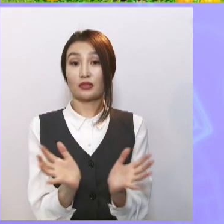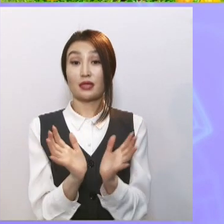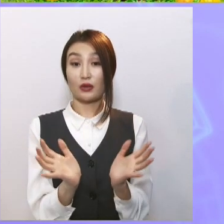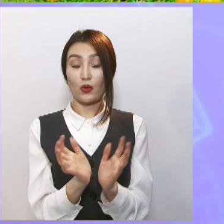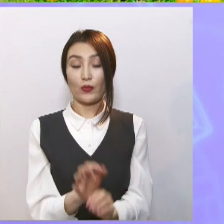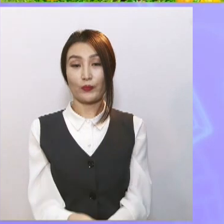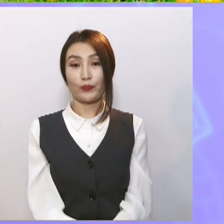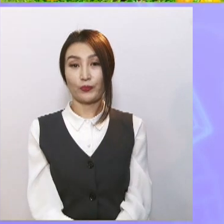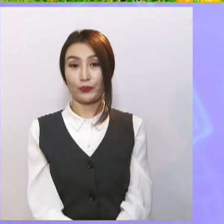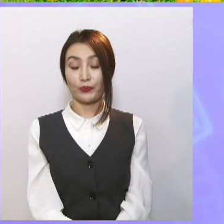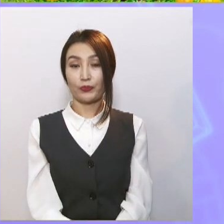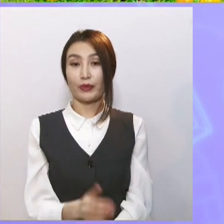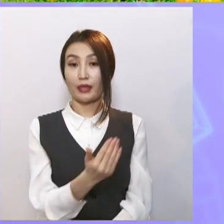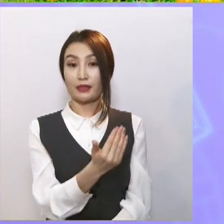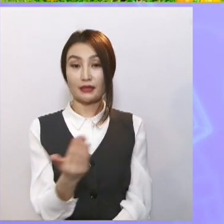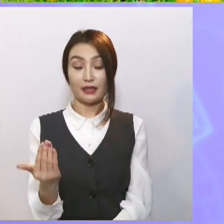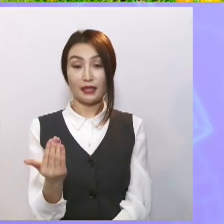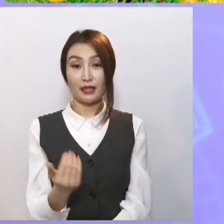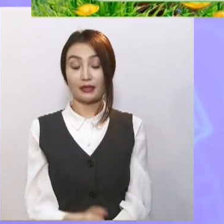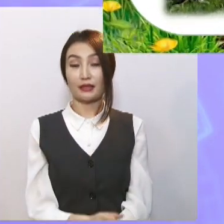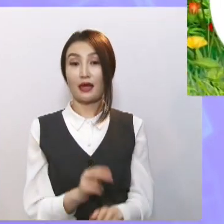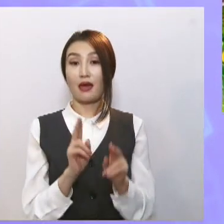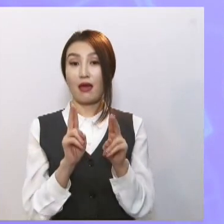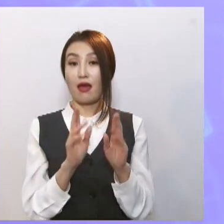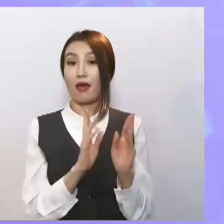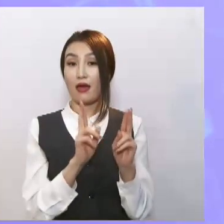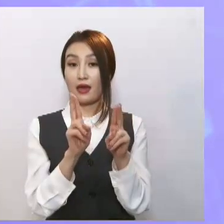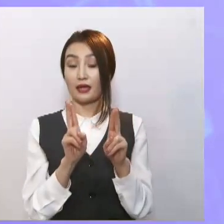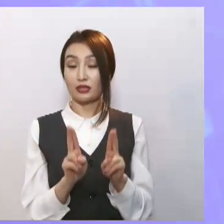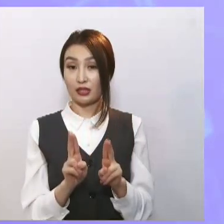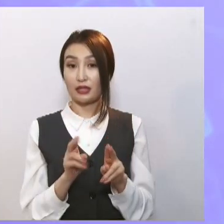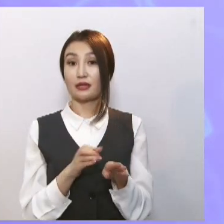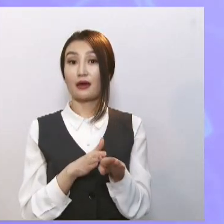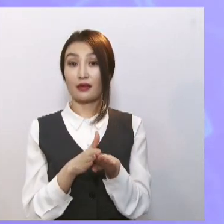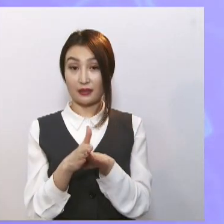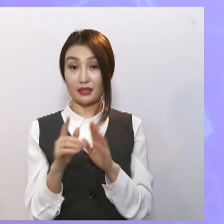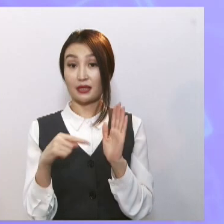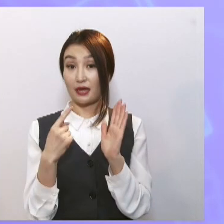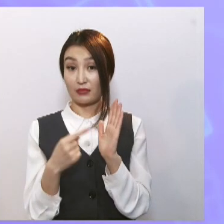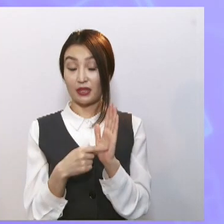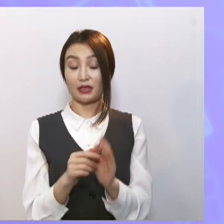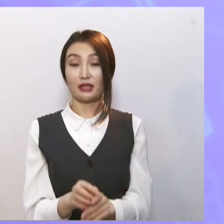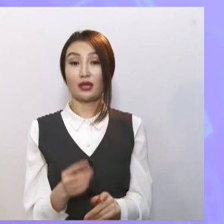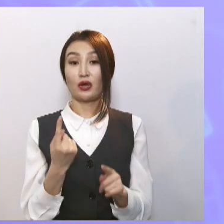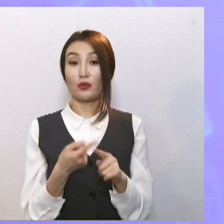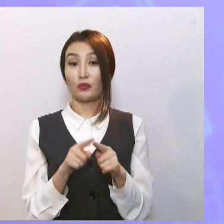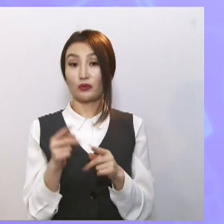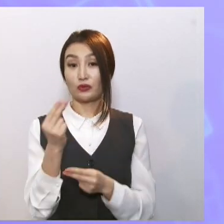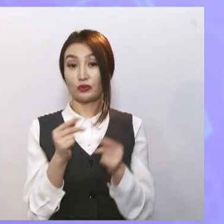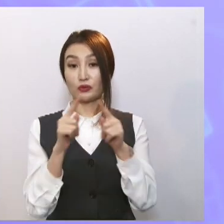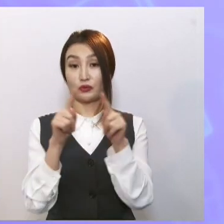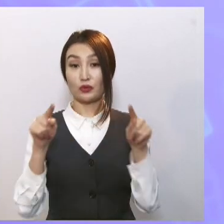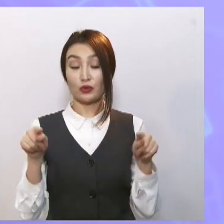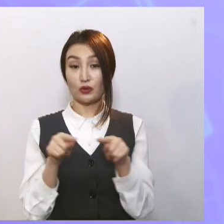саналат. Силер ал эрежелерди аткарасыңарбы? Бул сүрөттөр